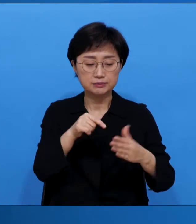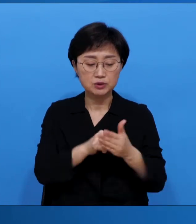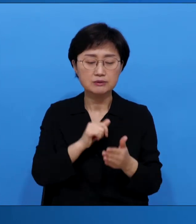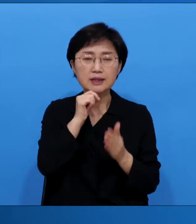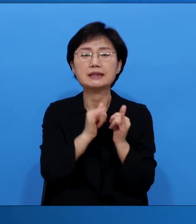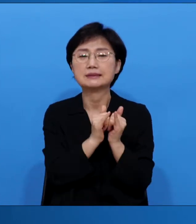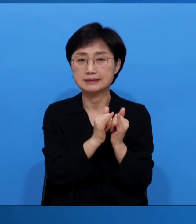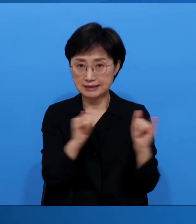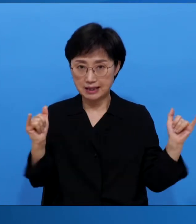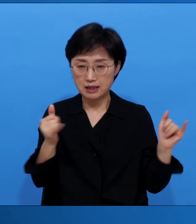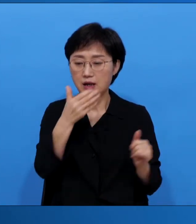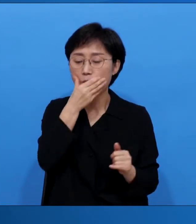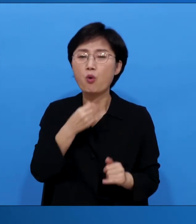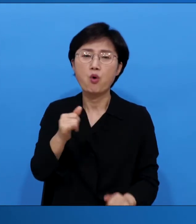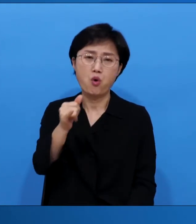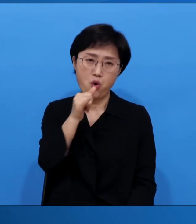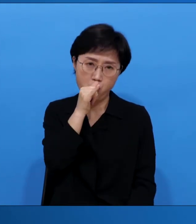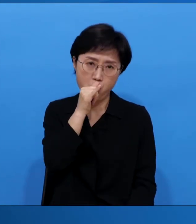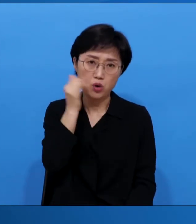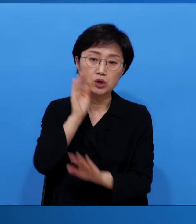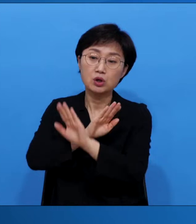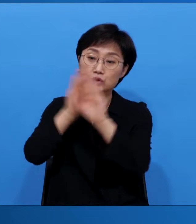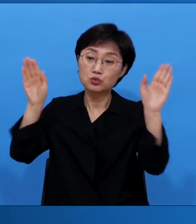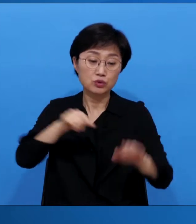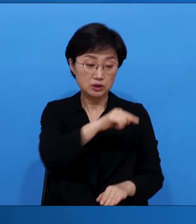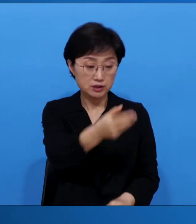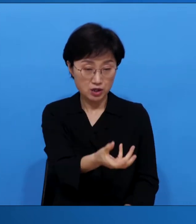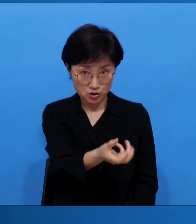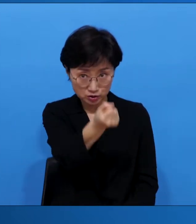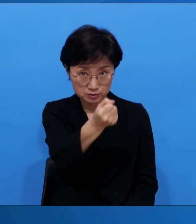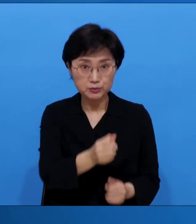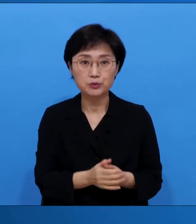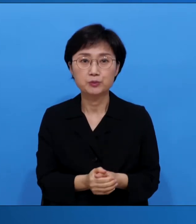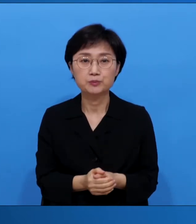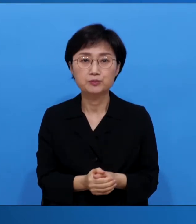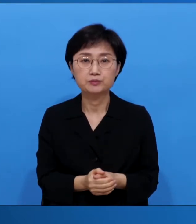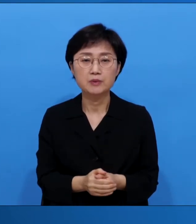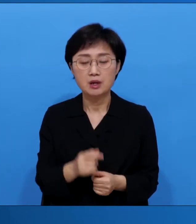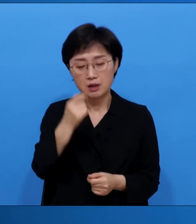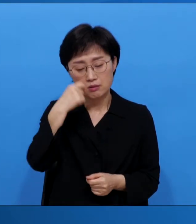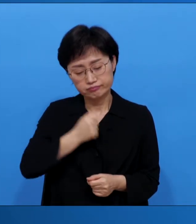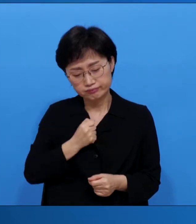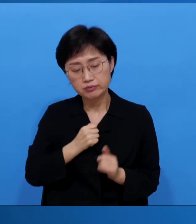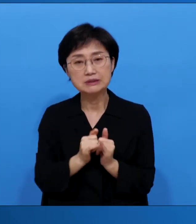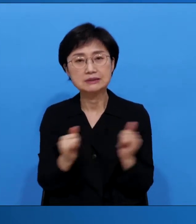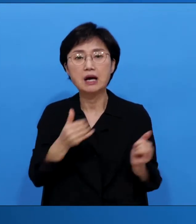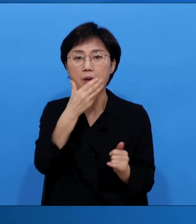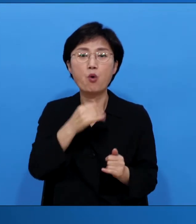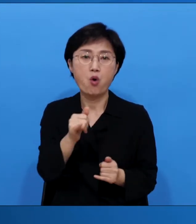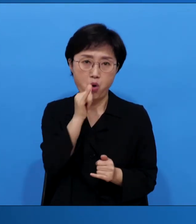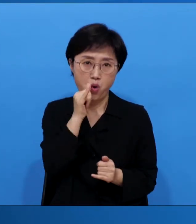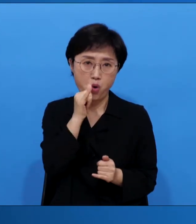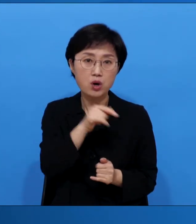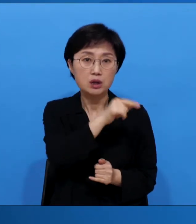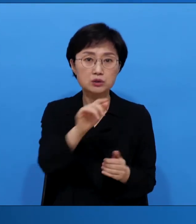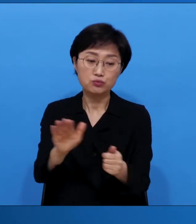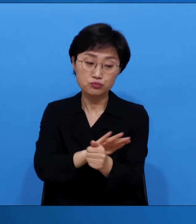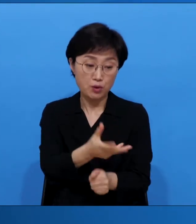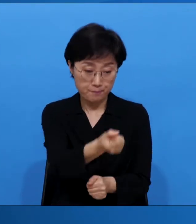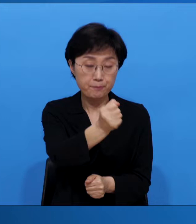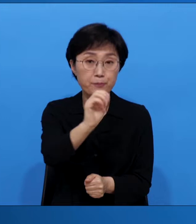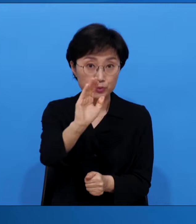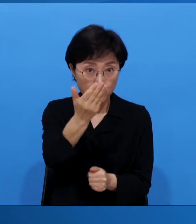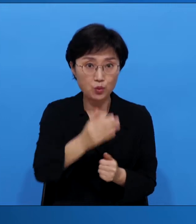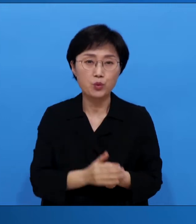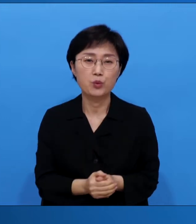심령이 가난한 자는 복이 있나니 천국이 그들의 것이며 애통하는 자는 복이 있나니 그들이 위로를